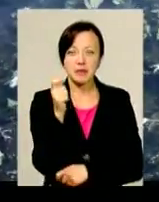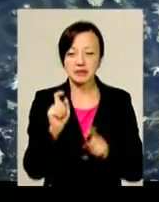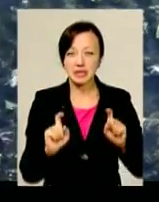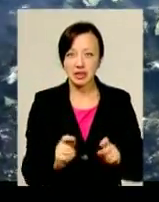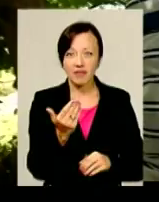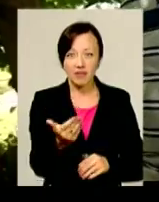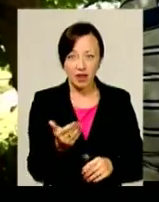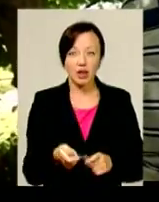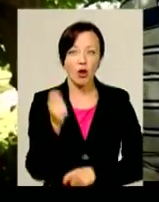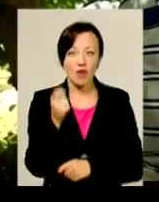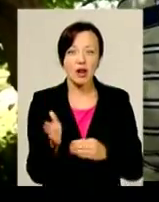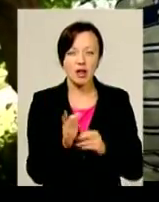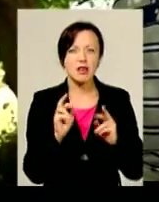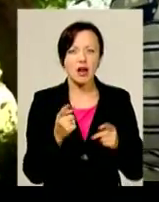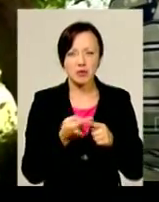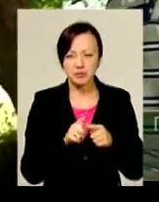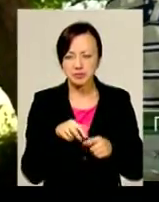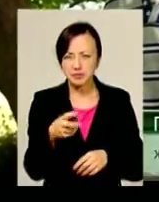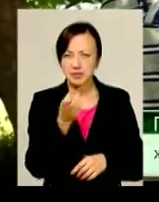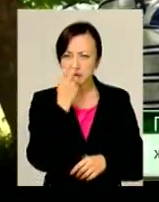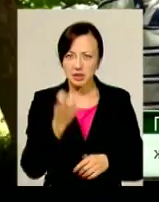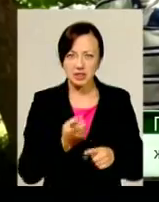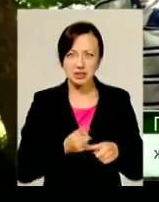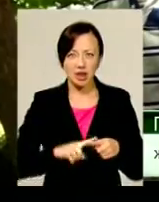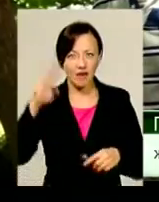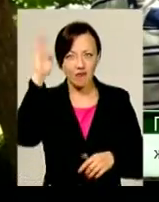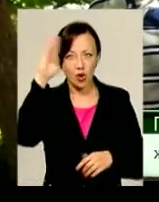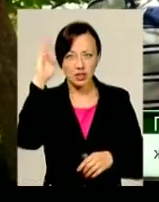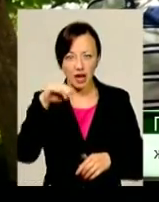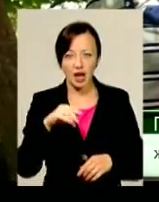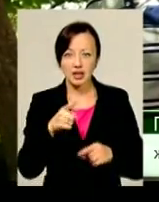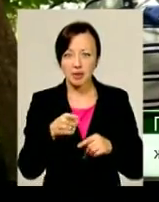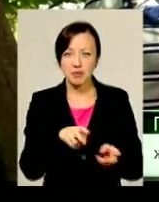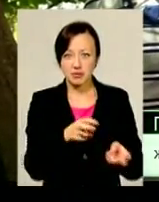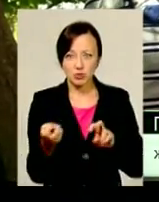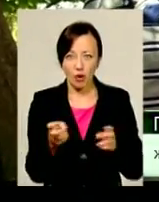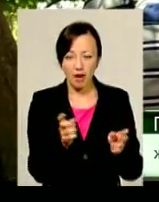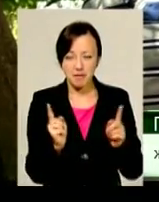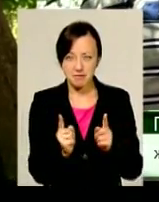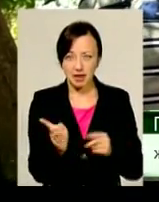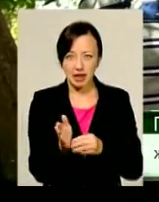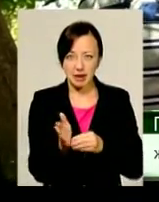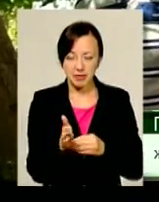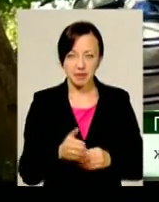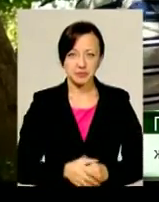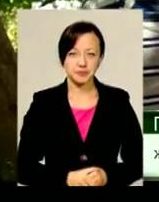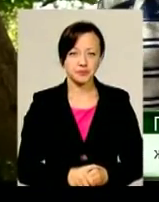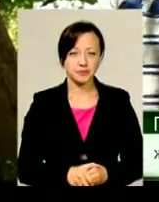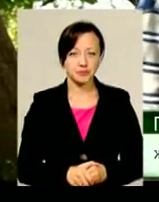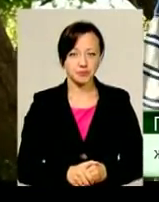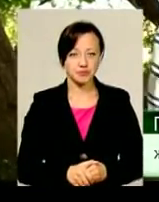тут ловите рибу». Я потім підійшла туди, вона смердить, ця вода, і от там вже спливає рибка. Вже маленька рибка